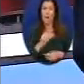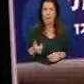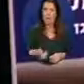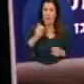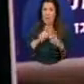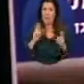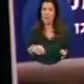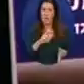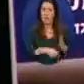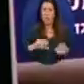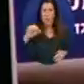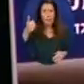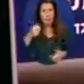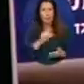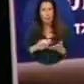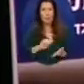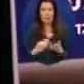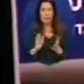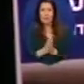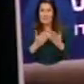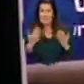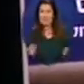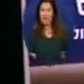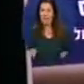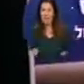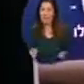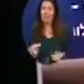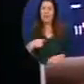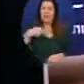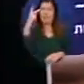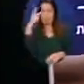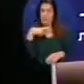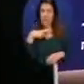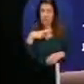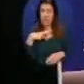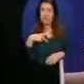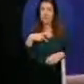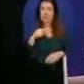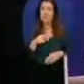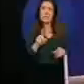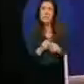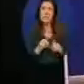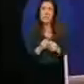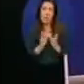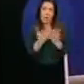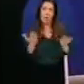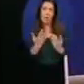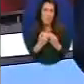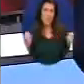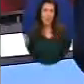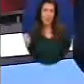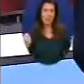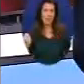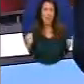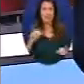הראשון שכותב ספר על מעלליו, וממה שאני מבין, זה נקרא כמו ספר מתח, נכון? נכון. הספר